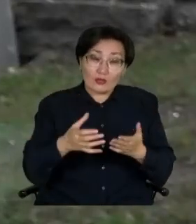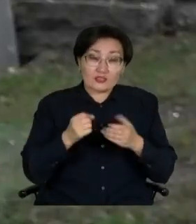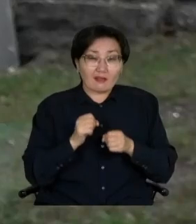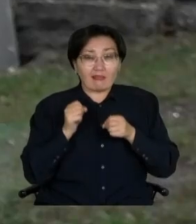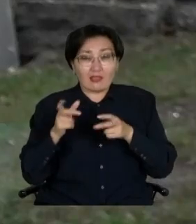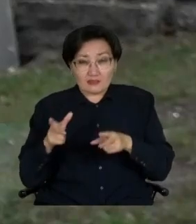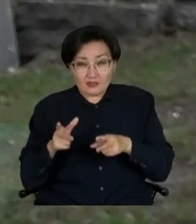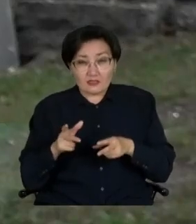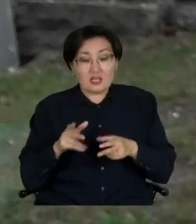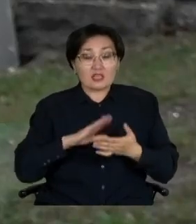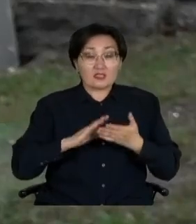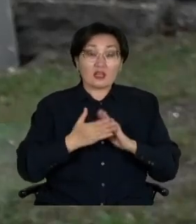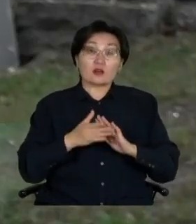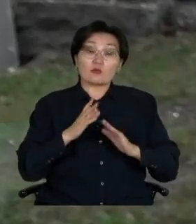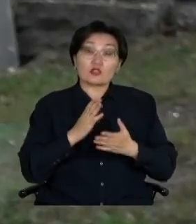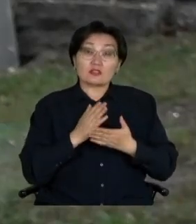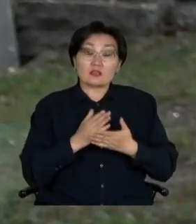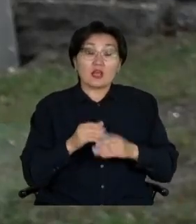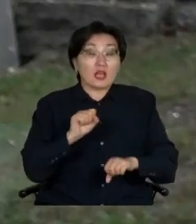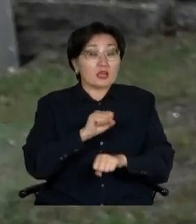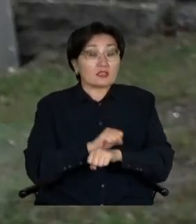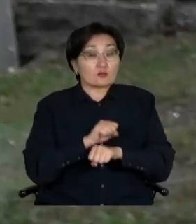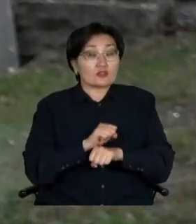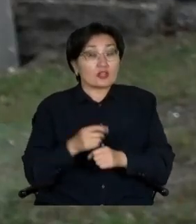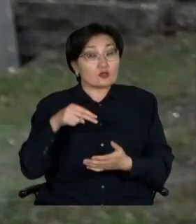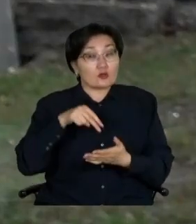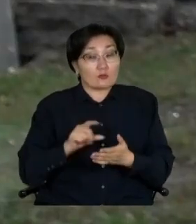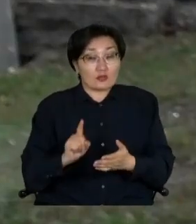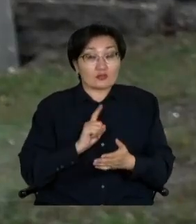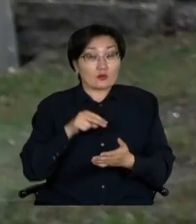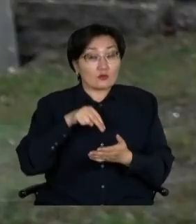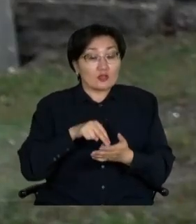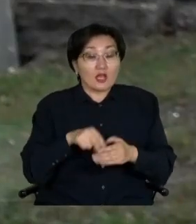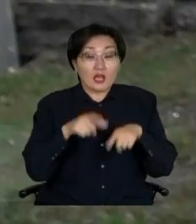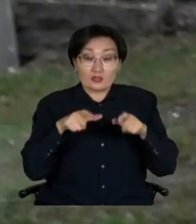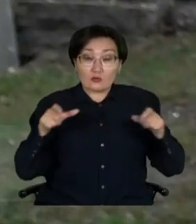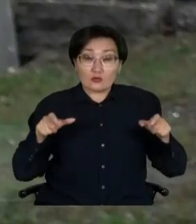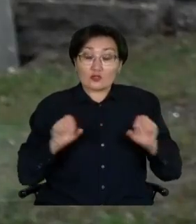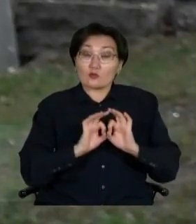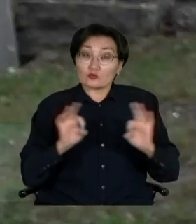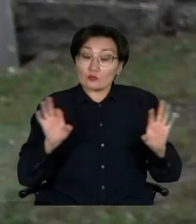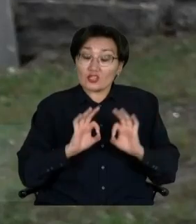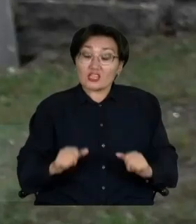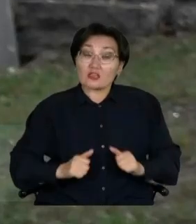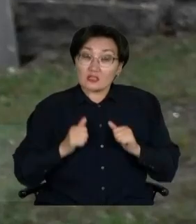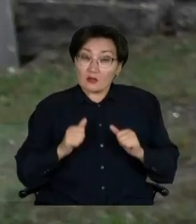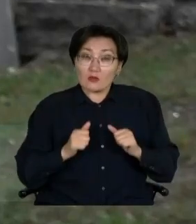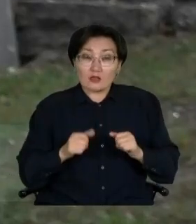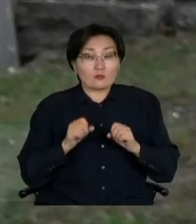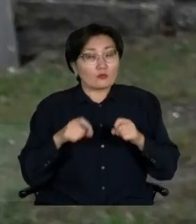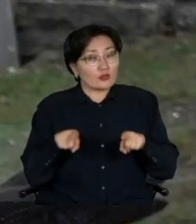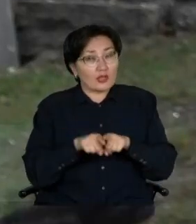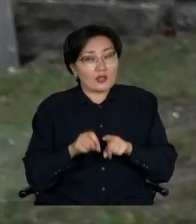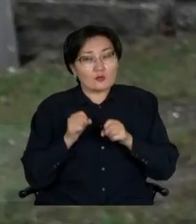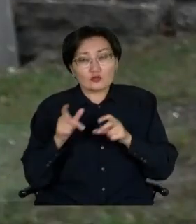лақтырып кететін жағдайлар болады. Остановкада аялдамаларда тұрған кездері адамдарға түсіндіруге тырысамыз. Бұлай